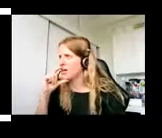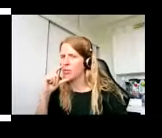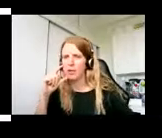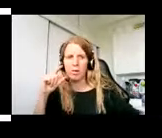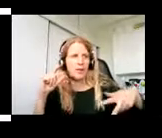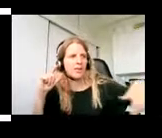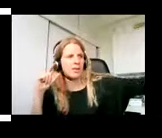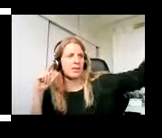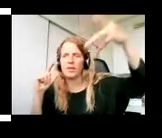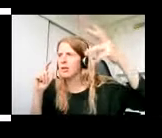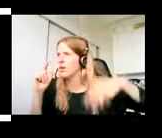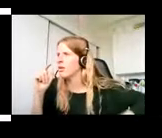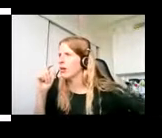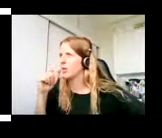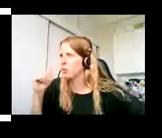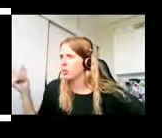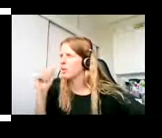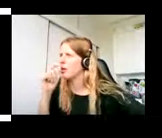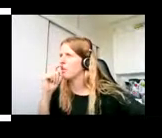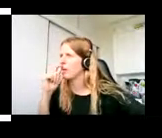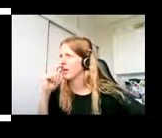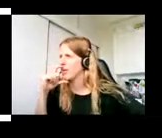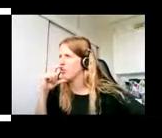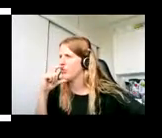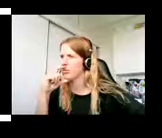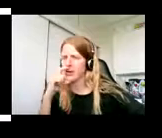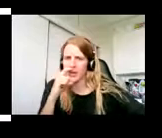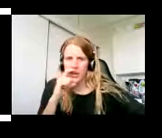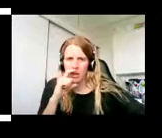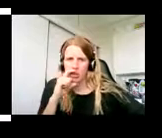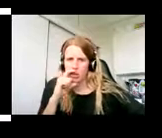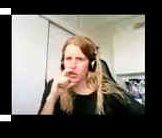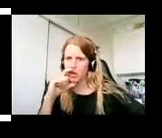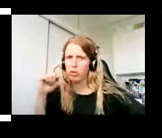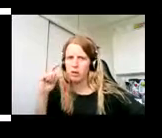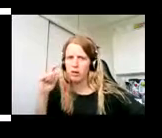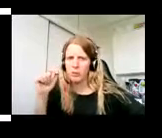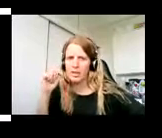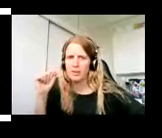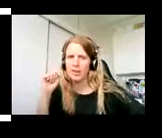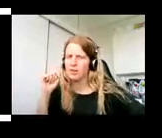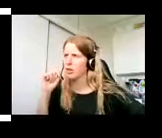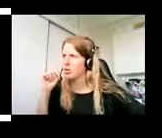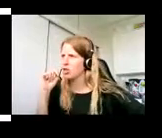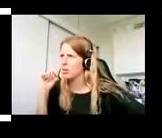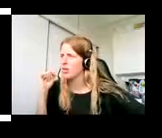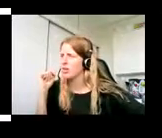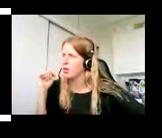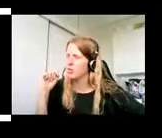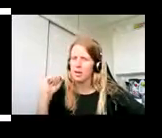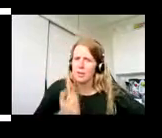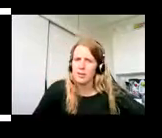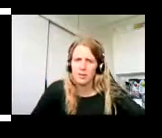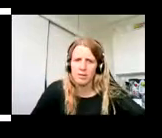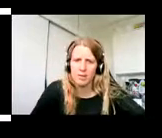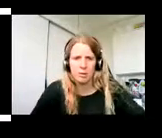op een manier dat we niet opeens al die kinderen van andere bubbels met elkaar in contact brengen. Hè? Dus dat gewoon even goed afspreken met die externe workshopgever en